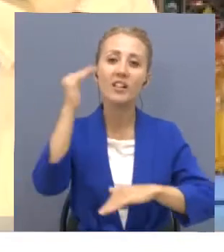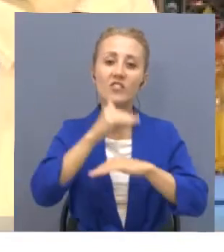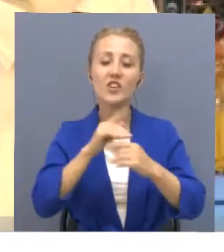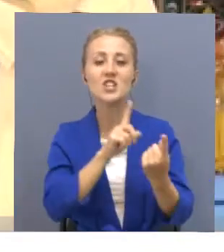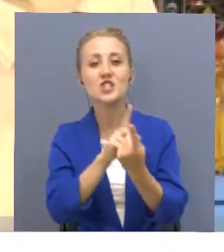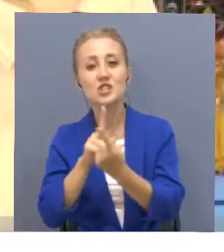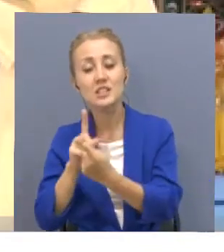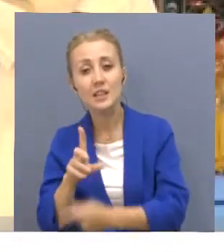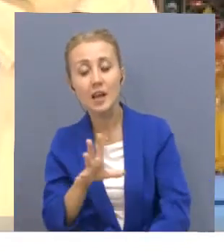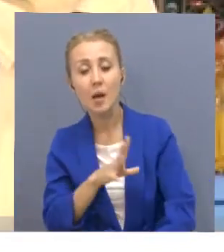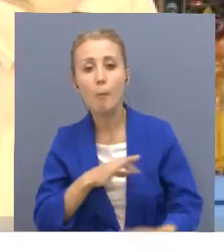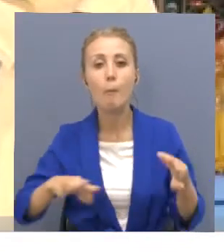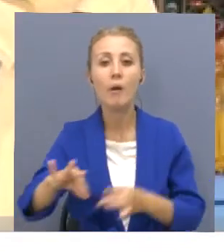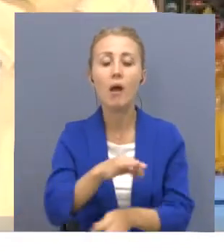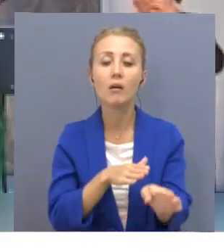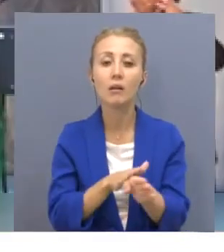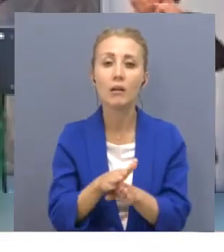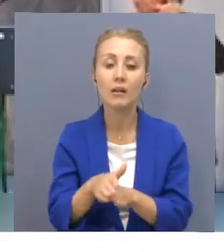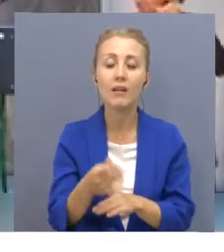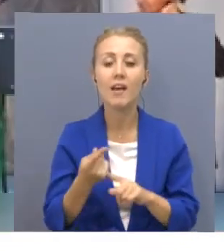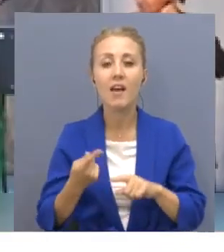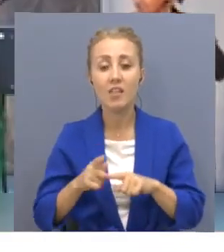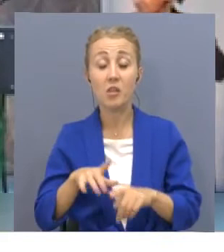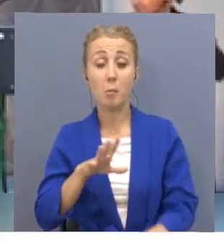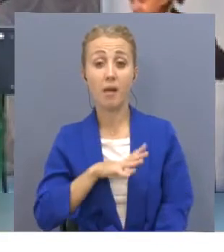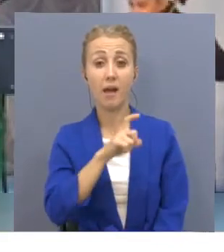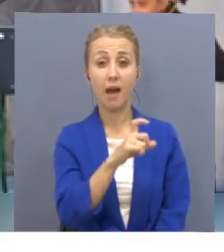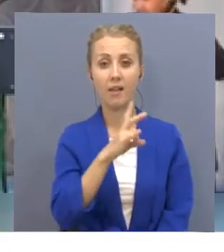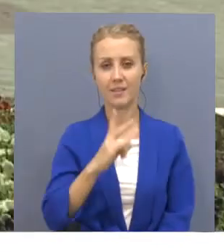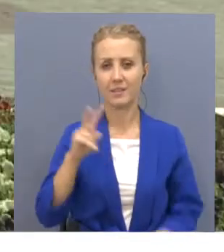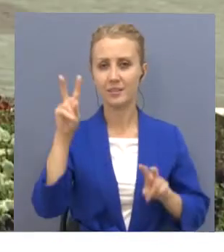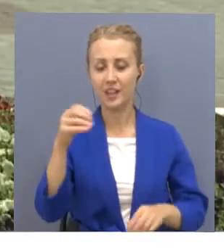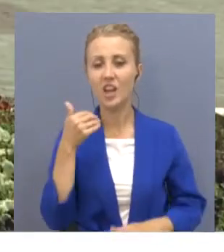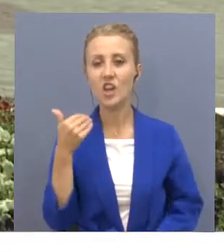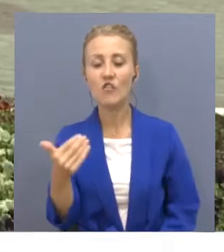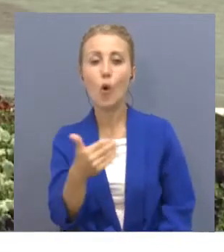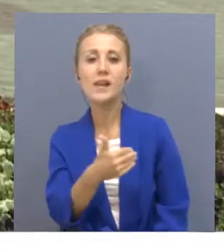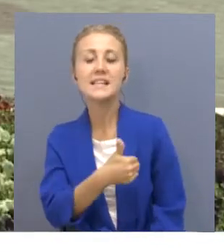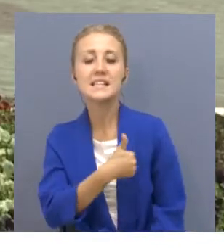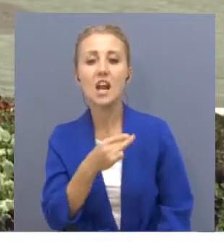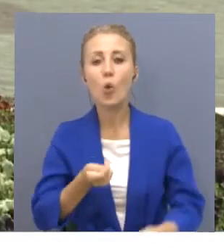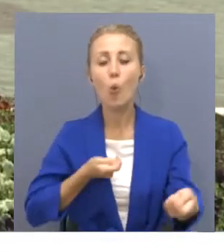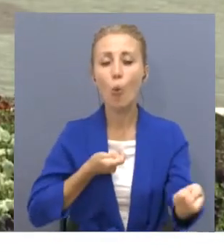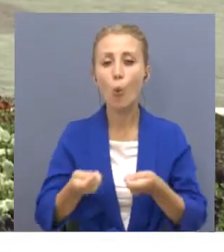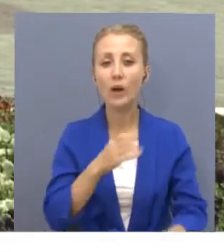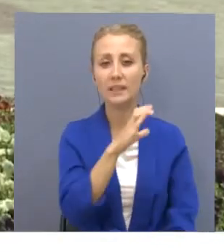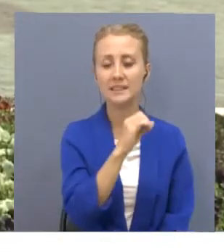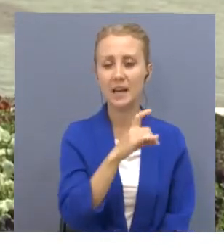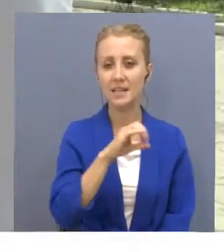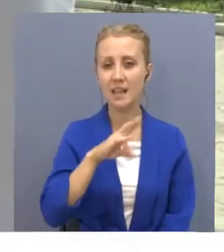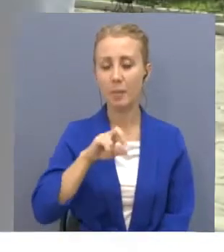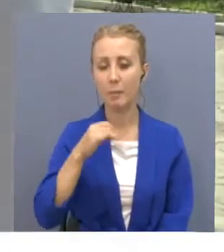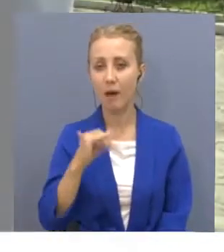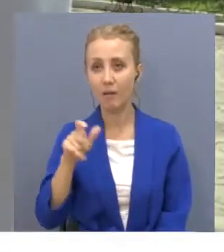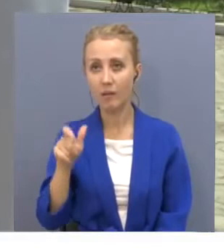реализовывали множество проектов. Один из таких – Эн Аманата. Его инициатор и руководитель – известный исполнитель Сарсенбай Хасенов. В